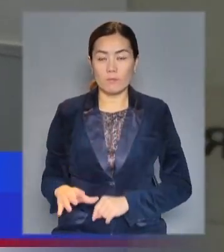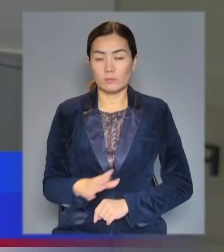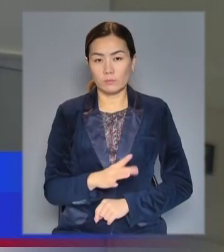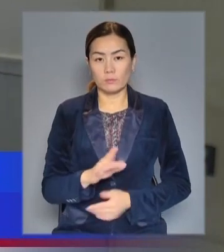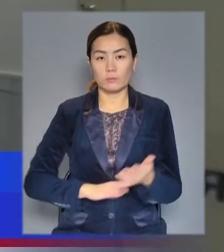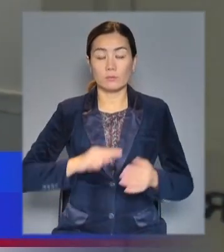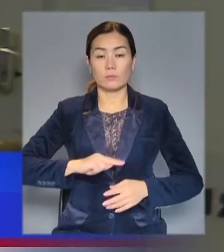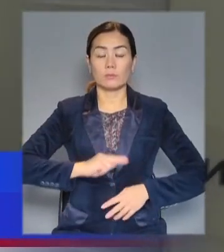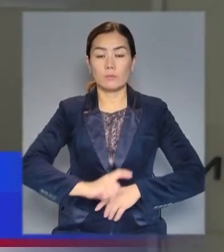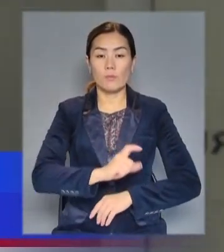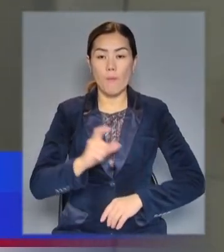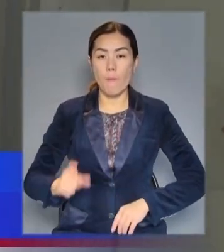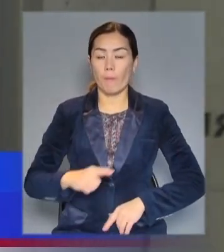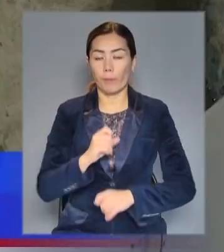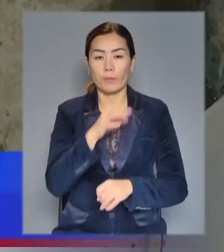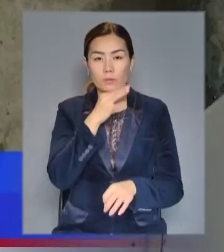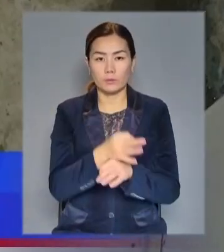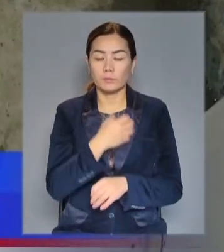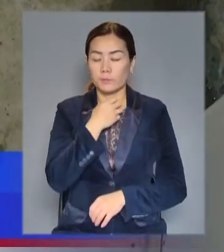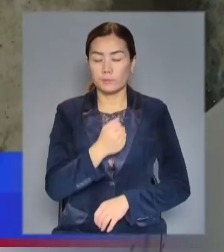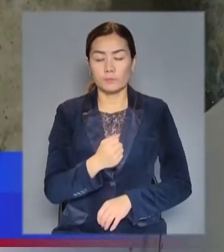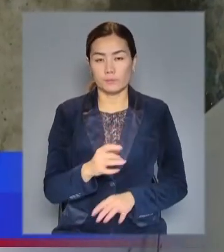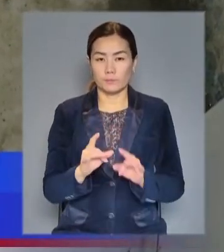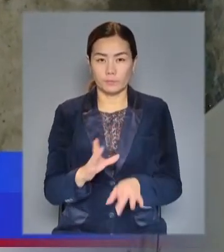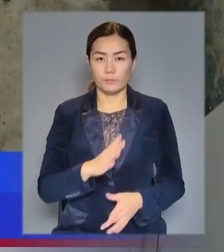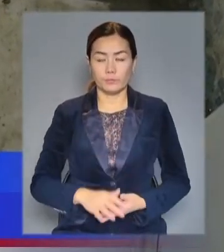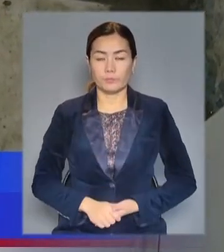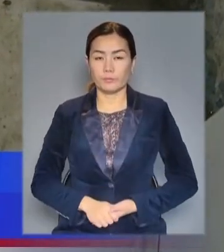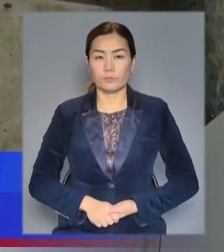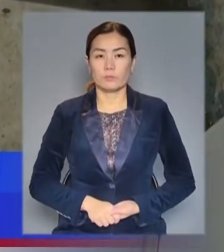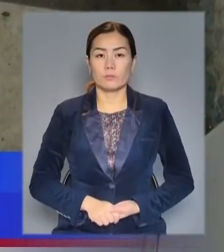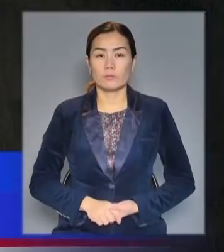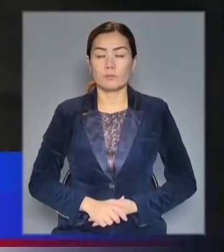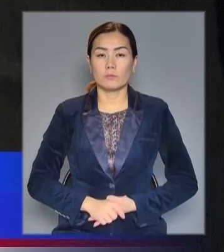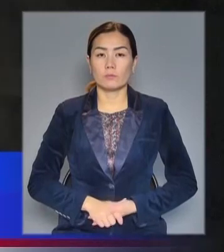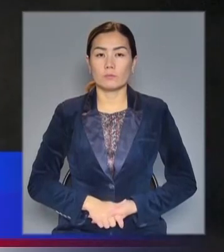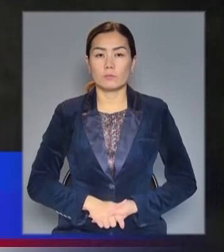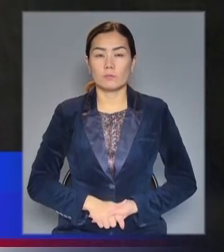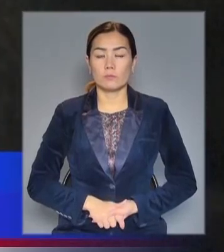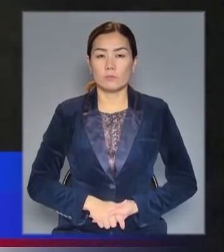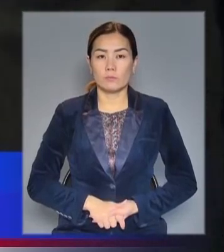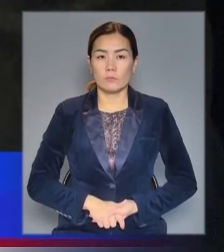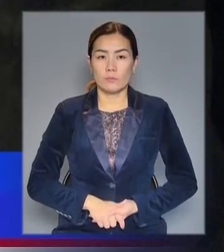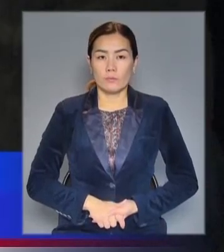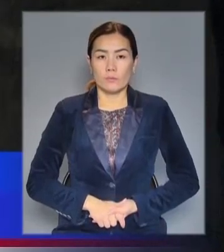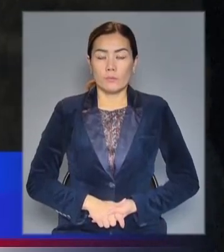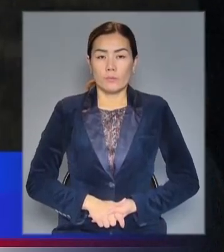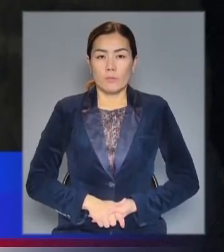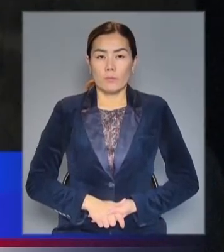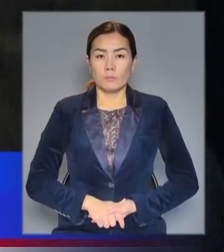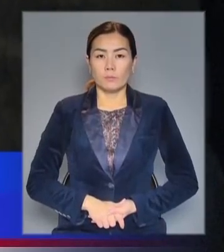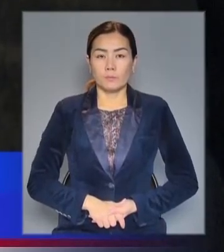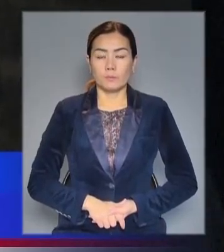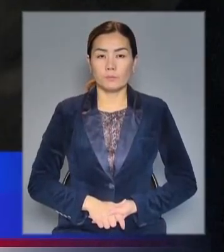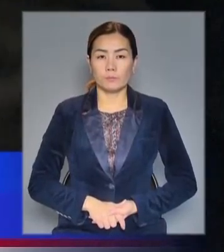кеткенін, жұмысшылар мен тұрғындардың сауалына жауап беріп, олардың құзыретіне кірмейтінін айтып шығарып салды. Казиева кетті,